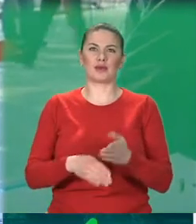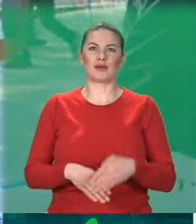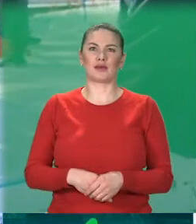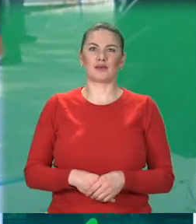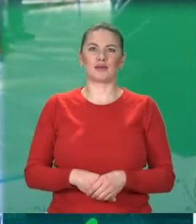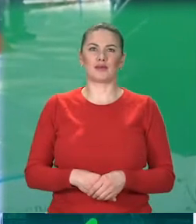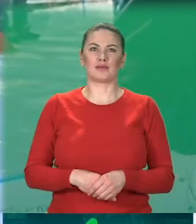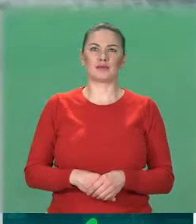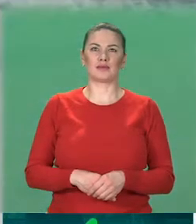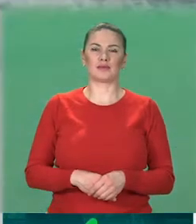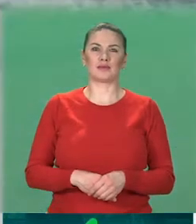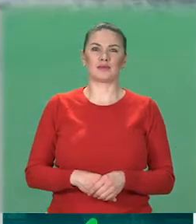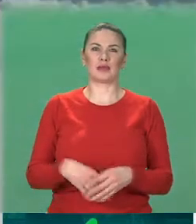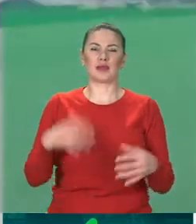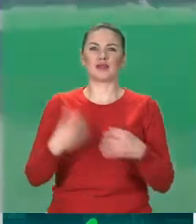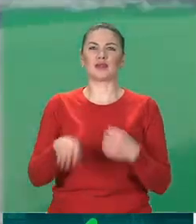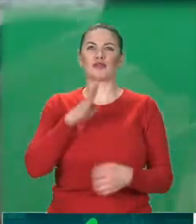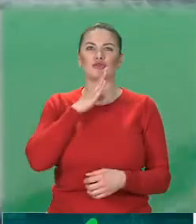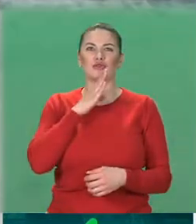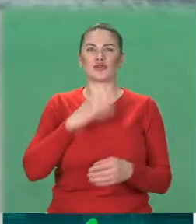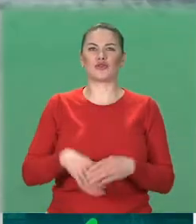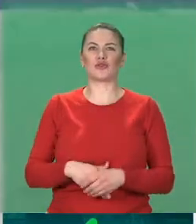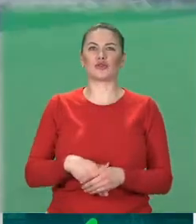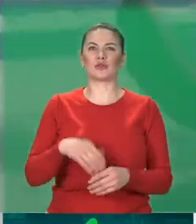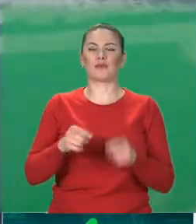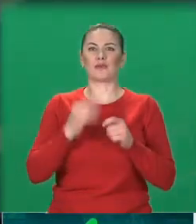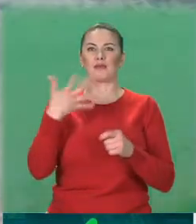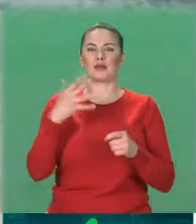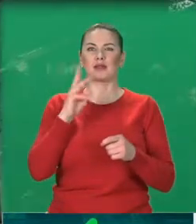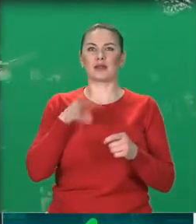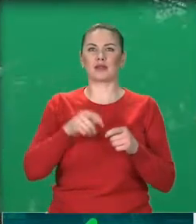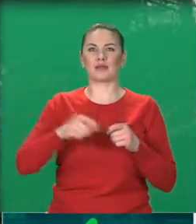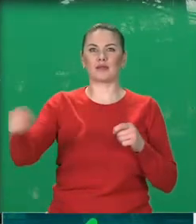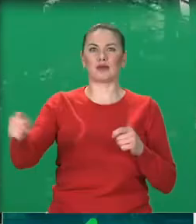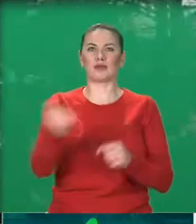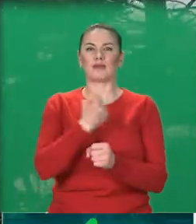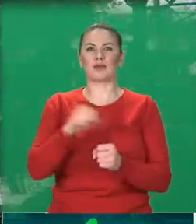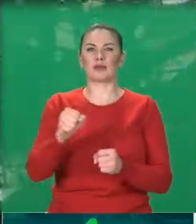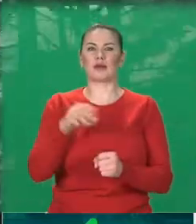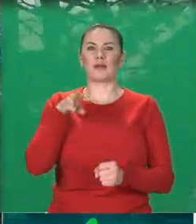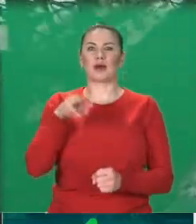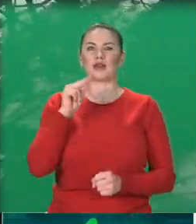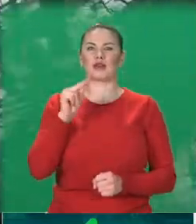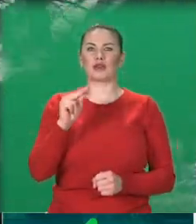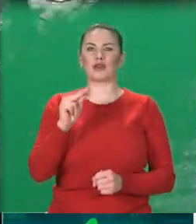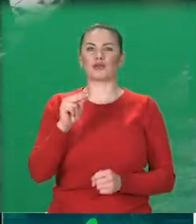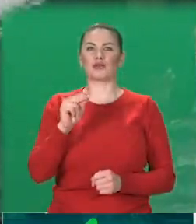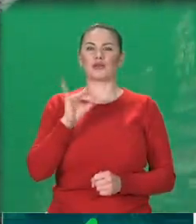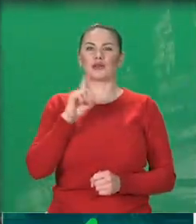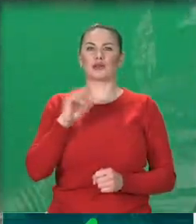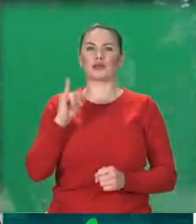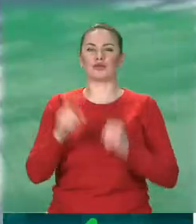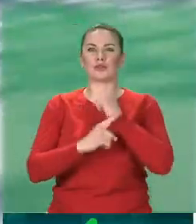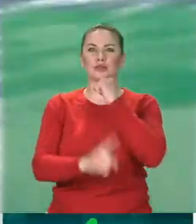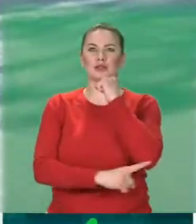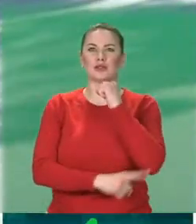Среди женщин на полтиннике выиграла Марина Черноусова из Южно-Сахалинска. Всего же сильнейших марафонцев определили в 7